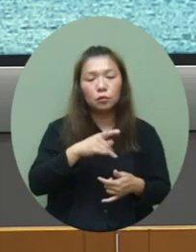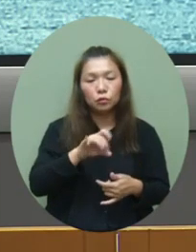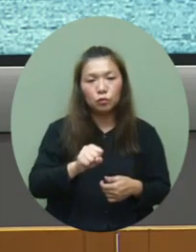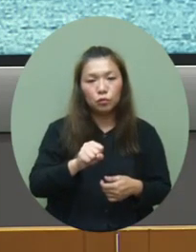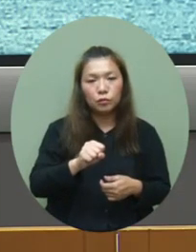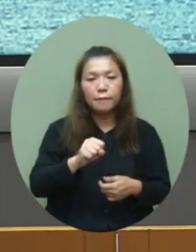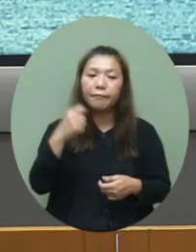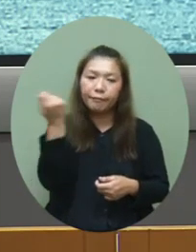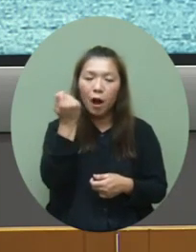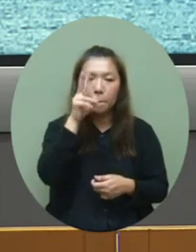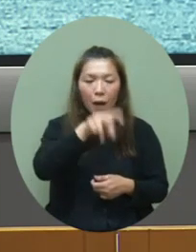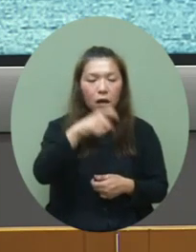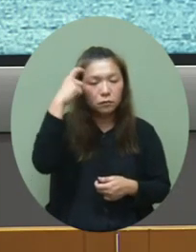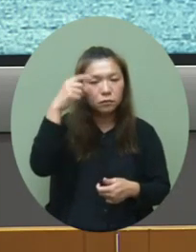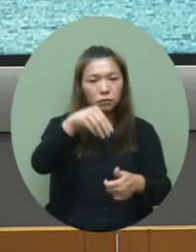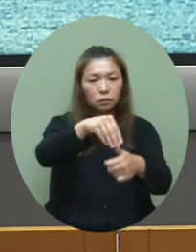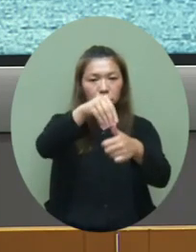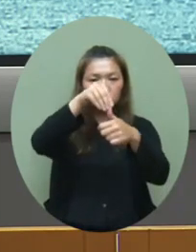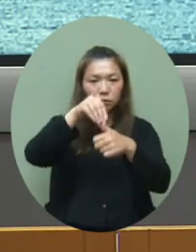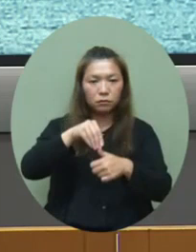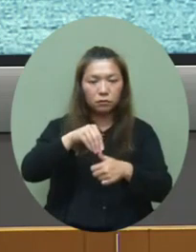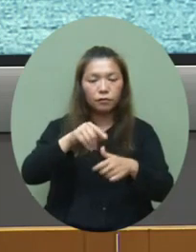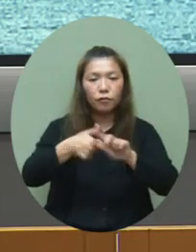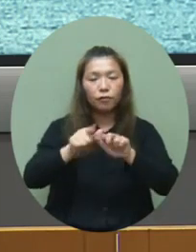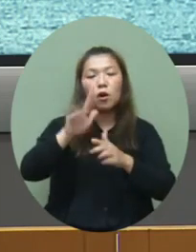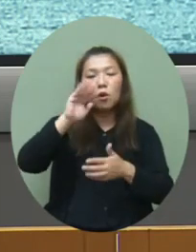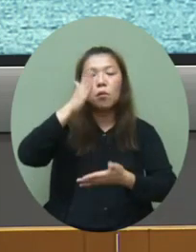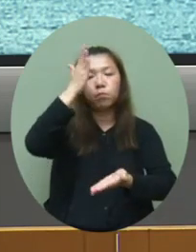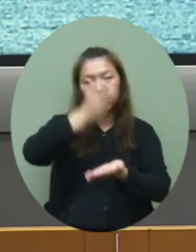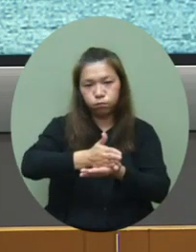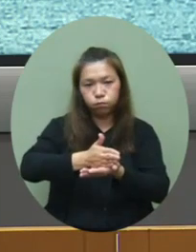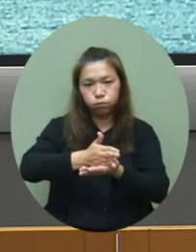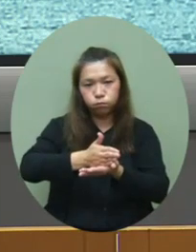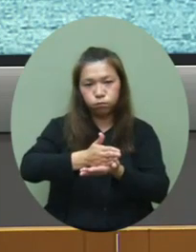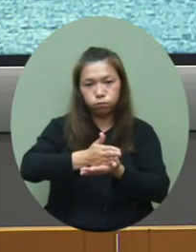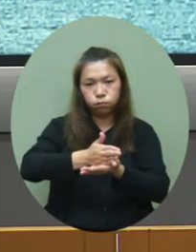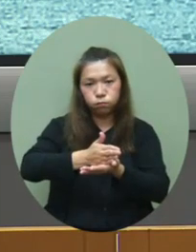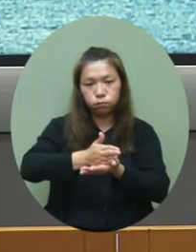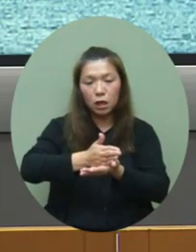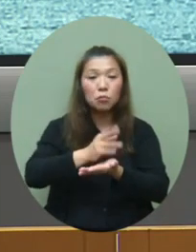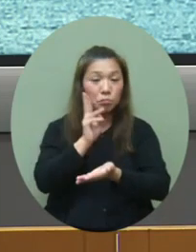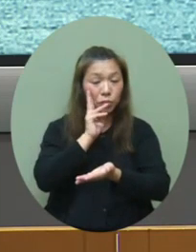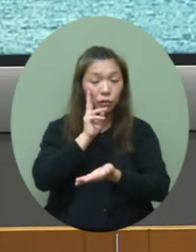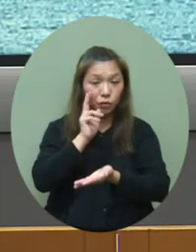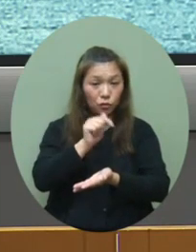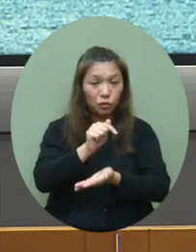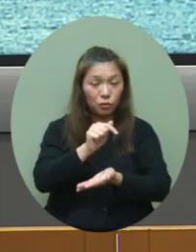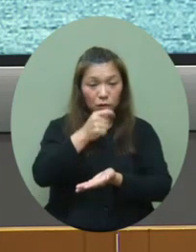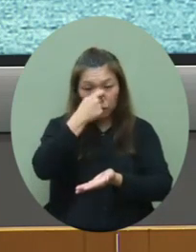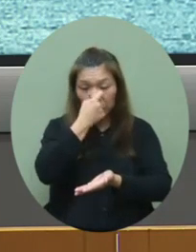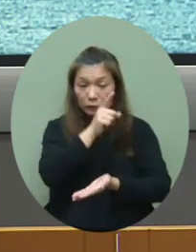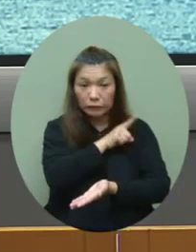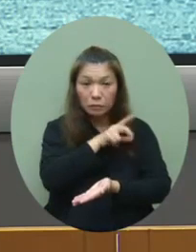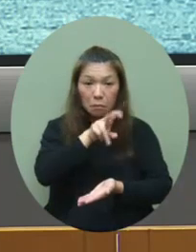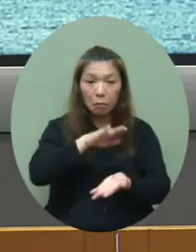埋快速嘅方式咧，去防止嗰啲即係如果佢快速測試